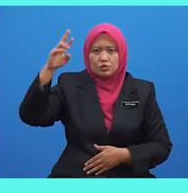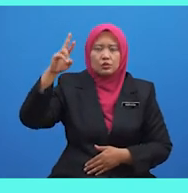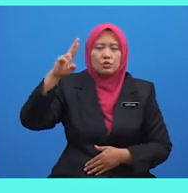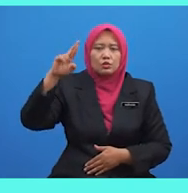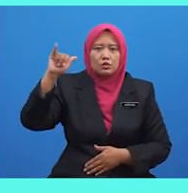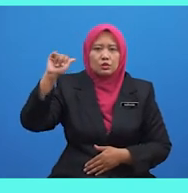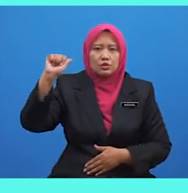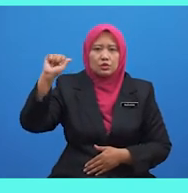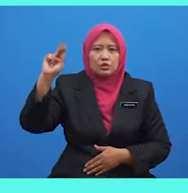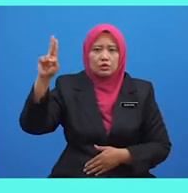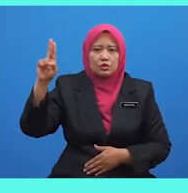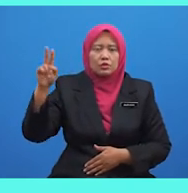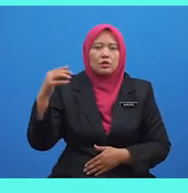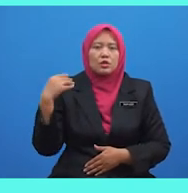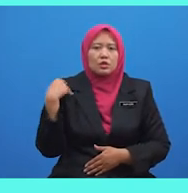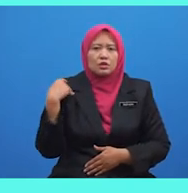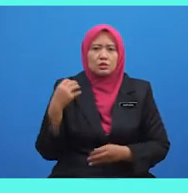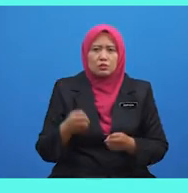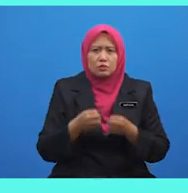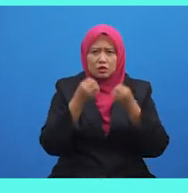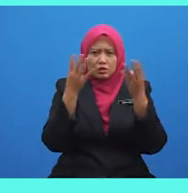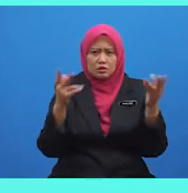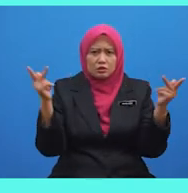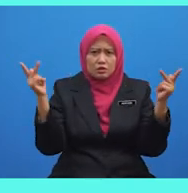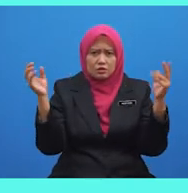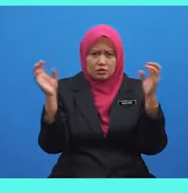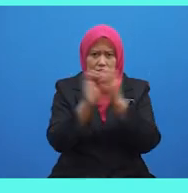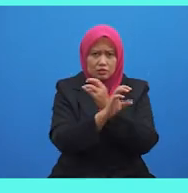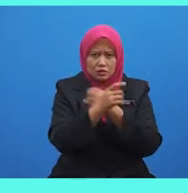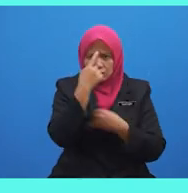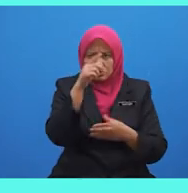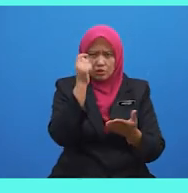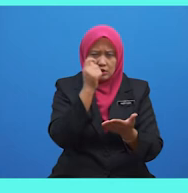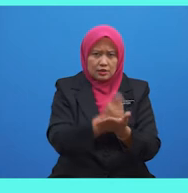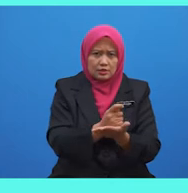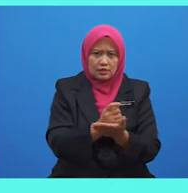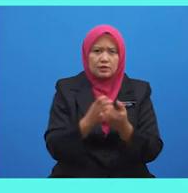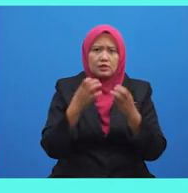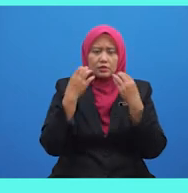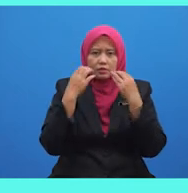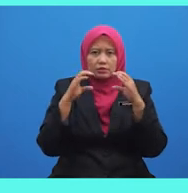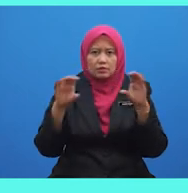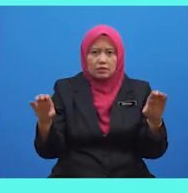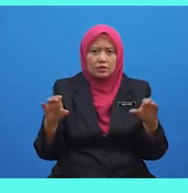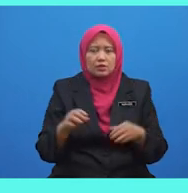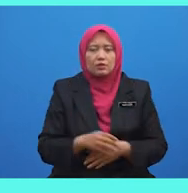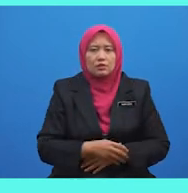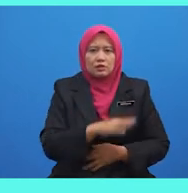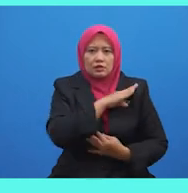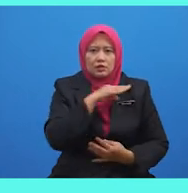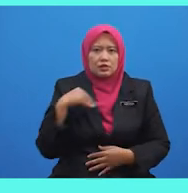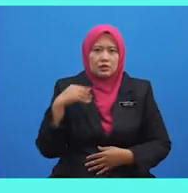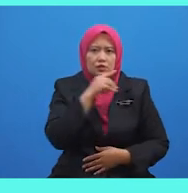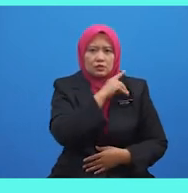cabaran untuk mempertahankan kegemilangan dan kedaulatannya. Apakah faktor Kesultanan Johor Riau